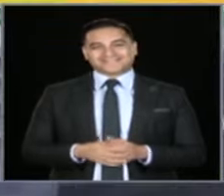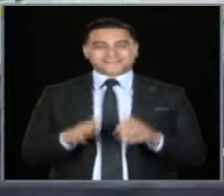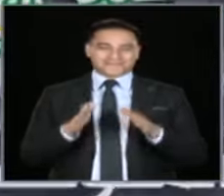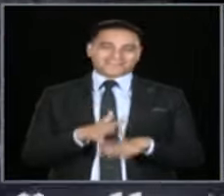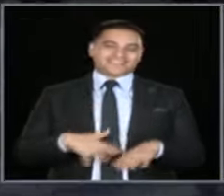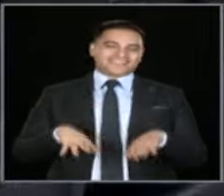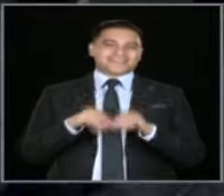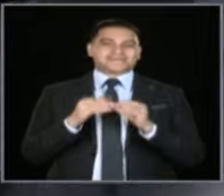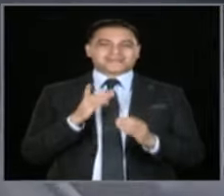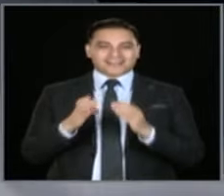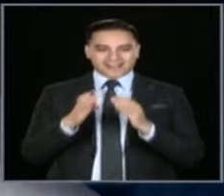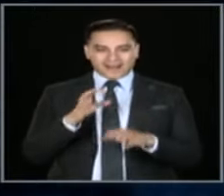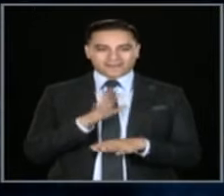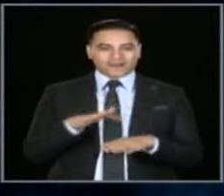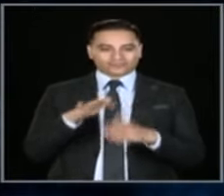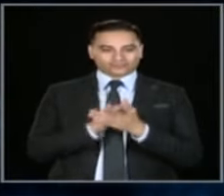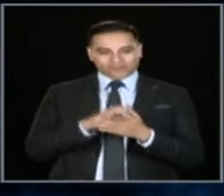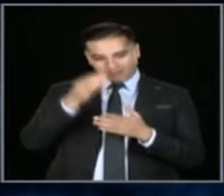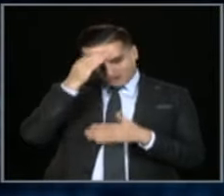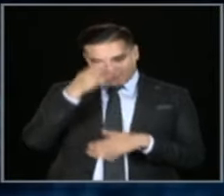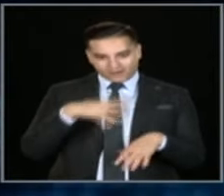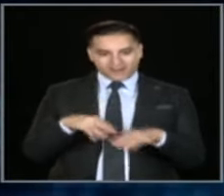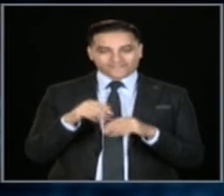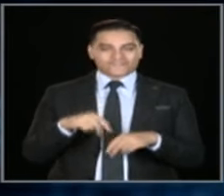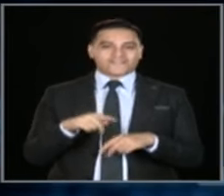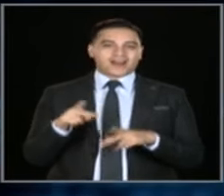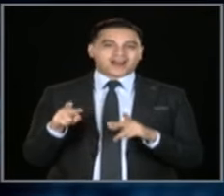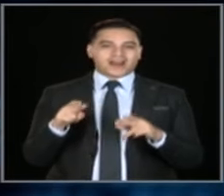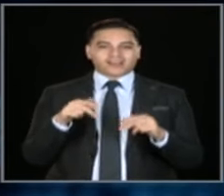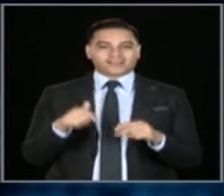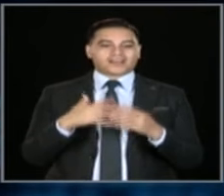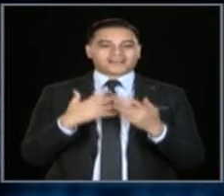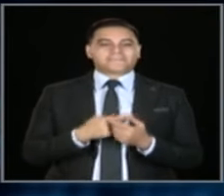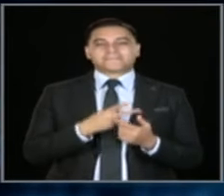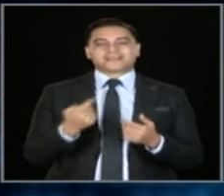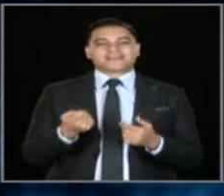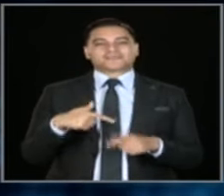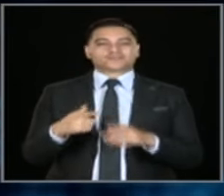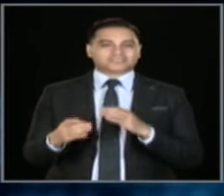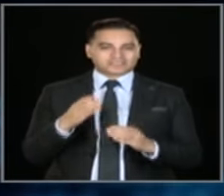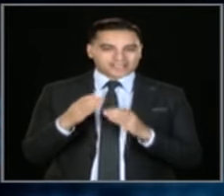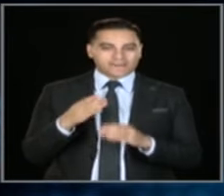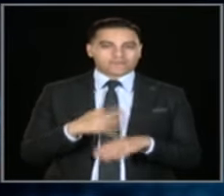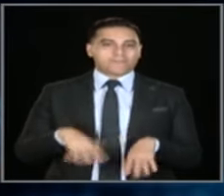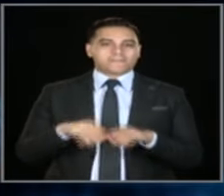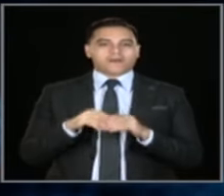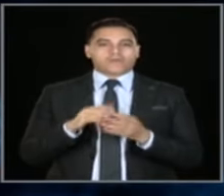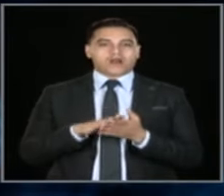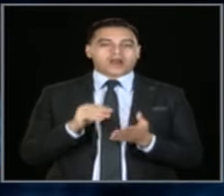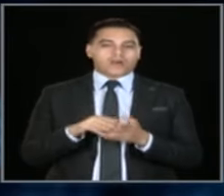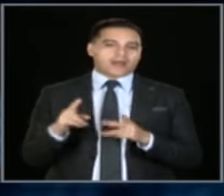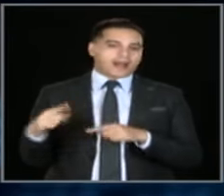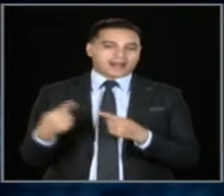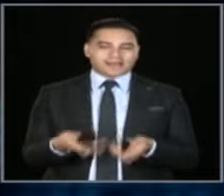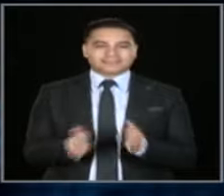وبكده يبقى إجمالي النقط اللي حصل عليها أصحابنا العباقرة في حلقة النهاردة 265 نقطة، ويبقى مجموع النقط من أول